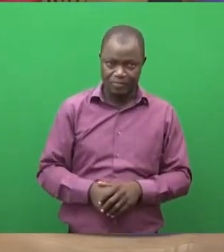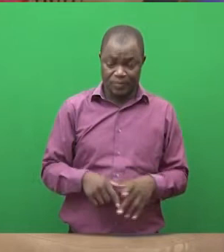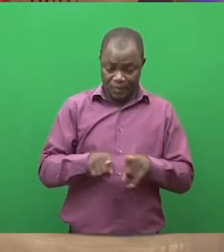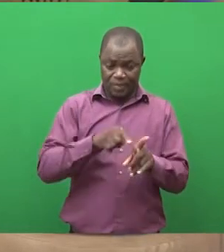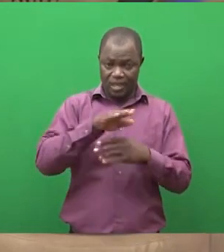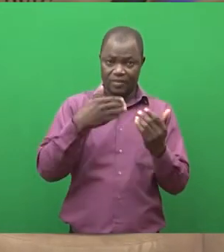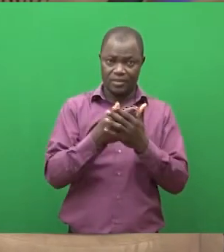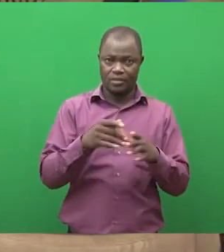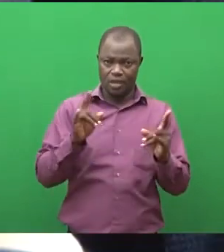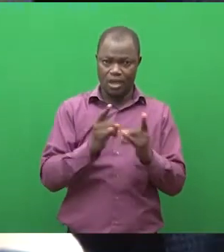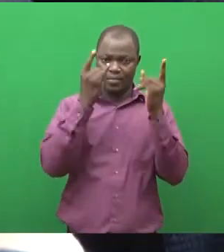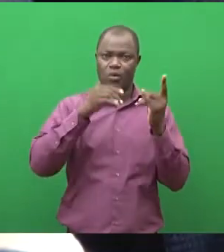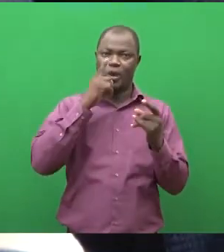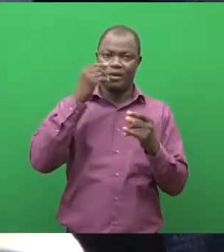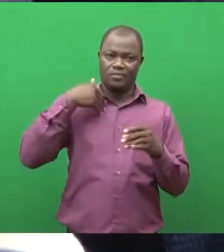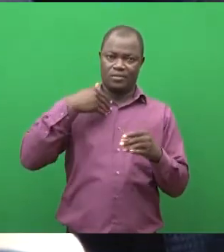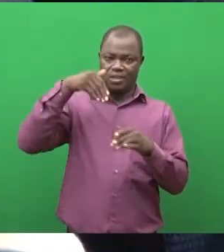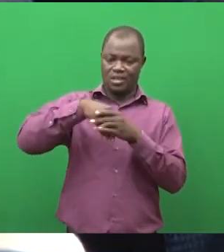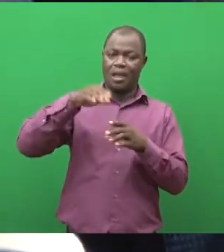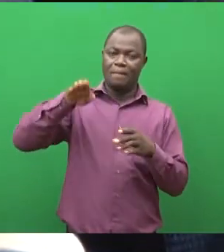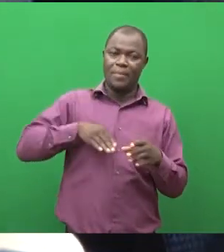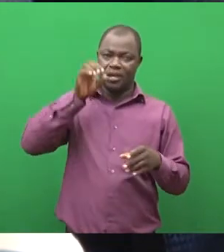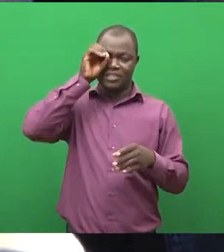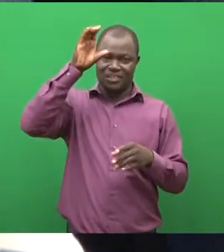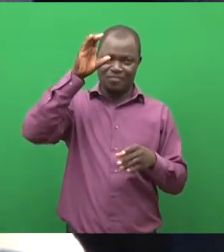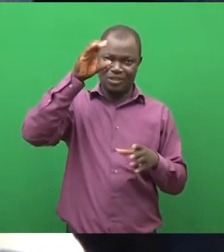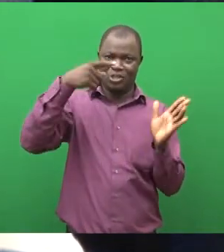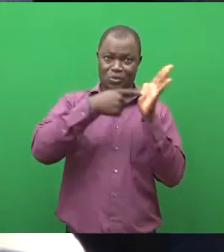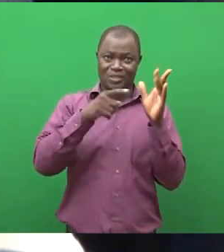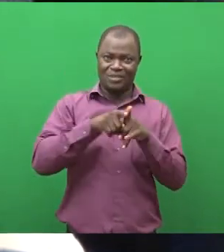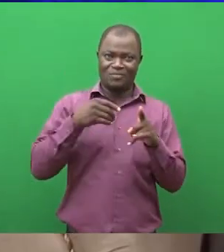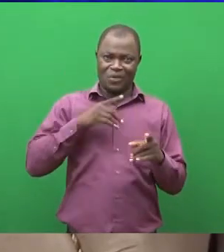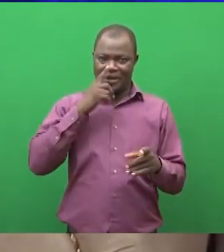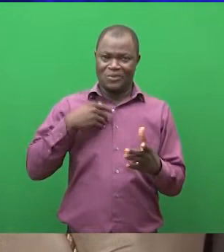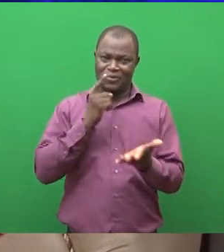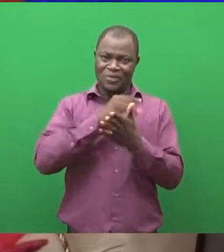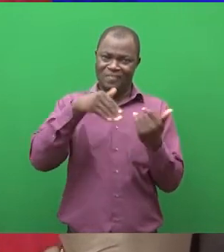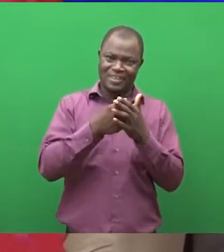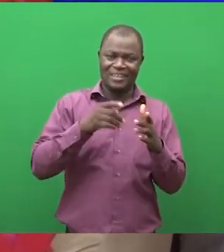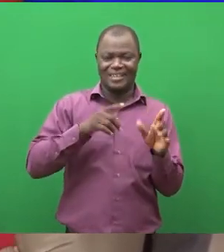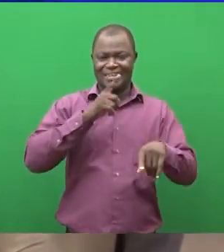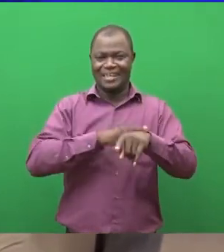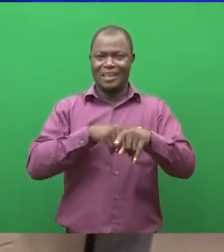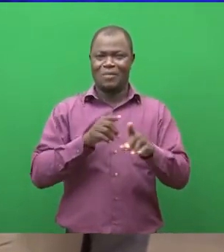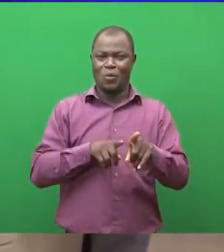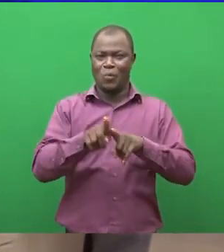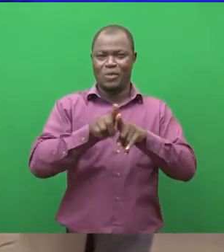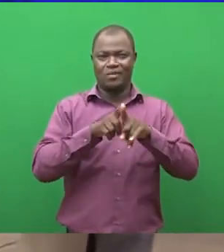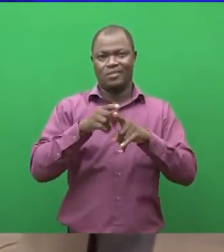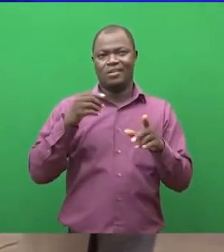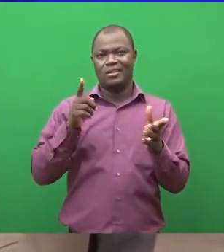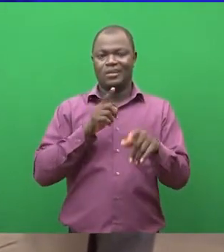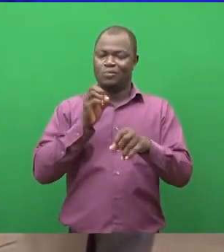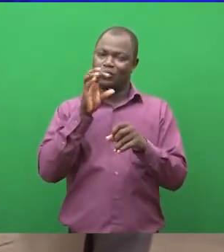Izvozvi zvinongogona kuitika tiri Mai Chisamba show chete. Kana tiita zvinoendeka zvikuru sei tiri Mai Chisamba show, chiringa zuva chinokwikudzana nesu. Ndine urombo chiringa zuva